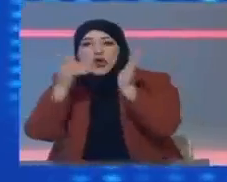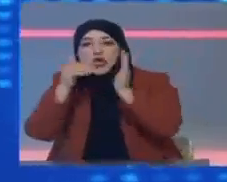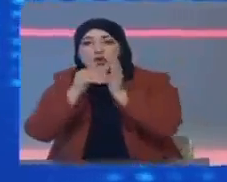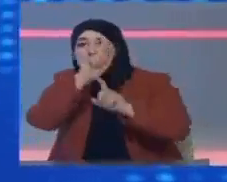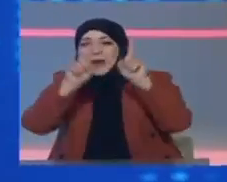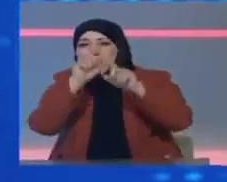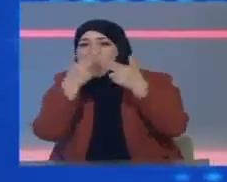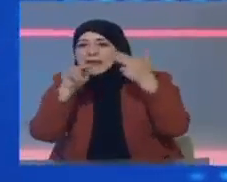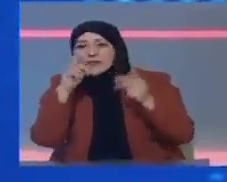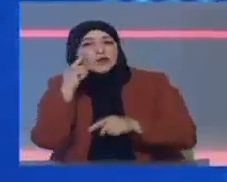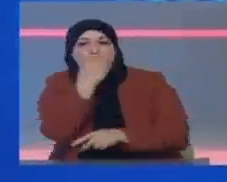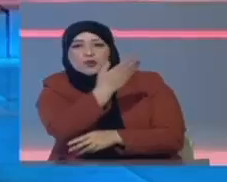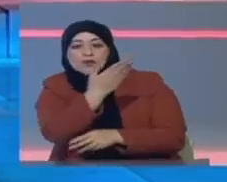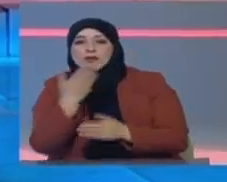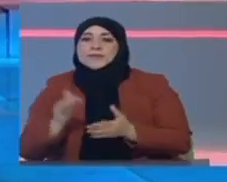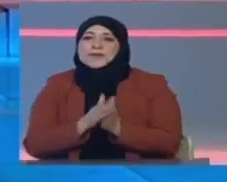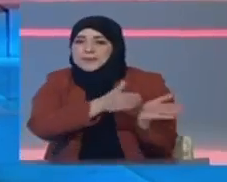في النقل التالي